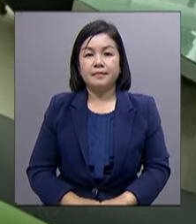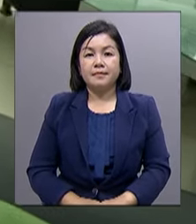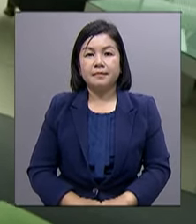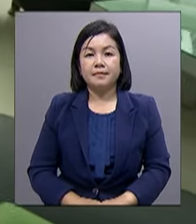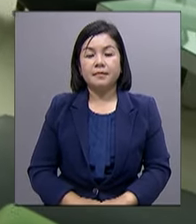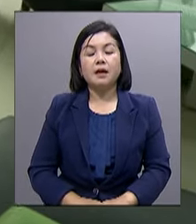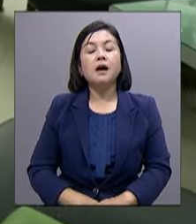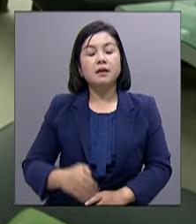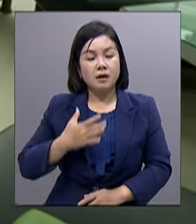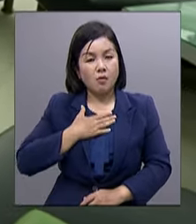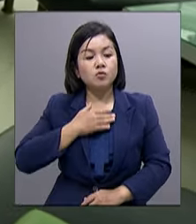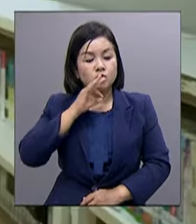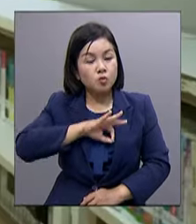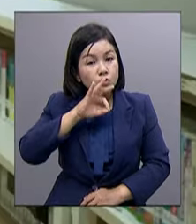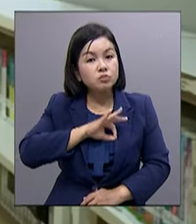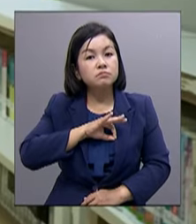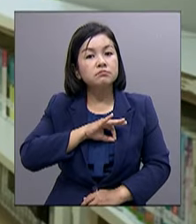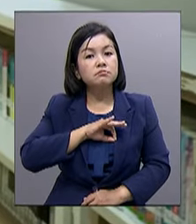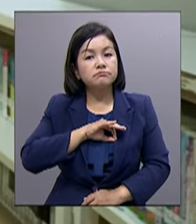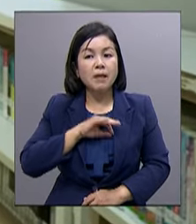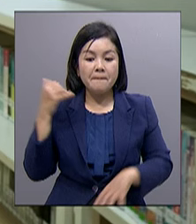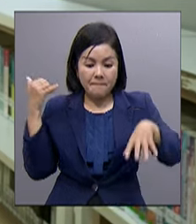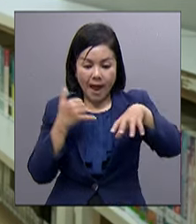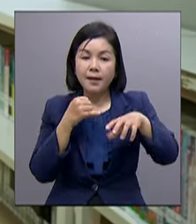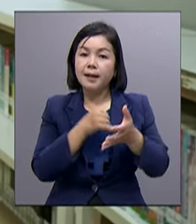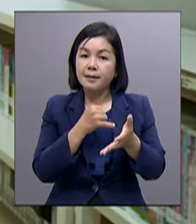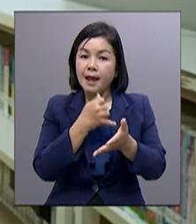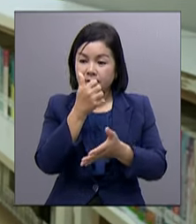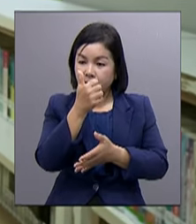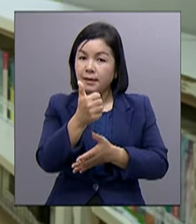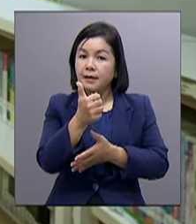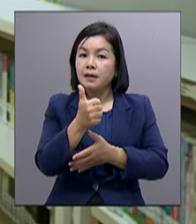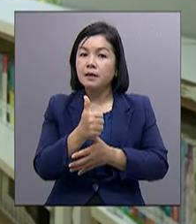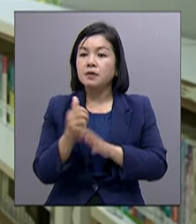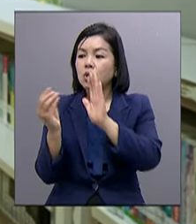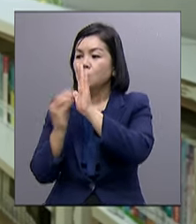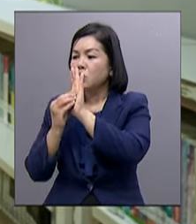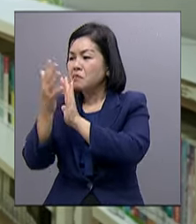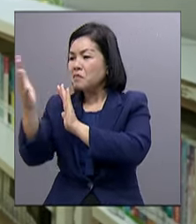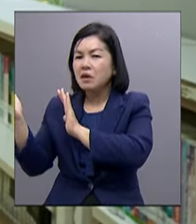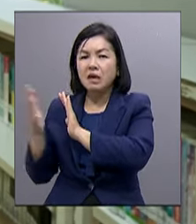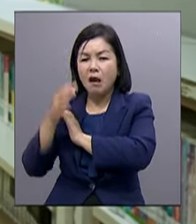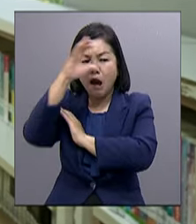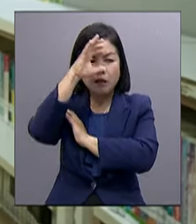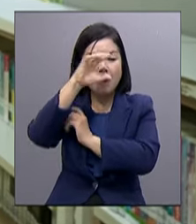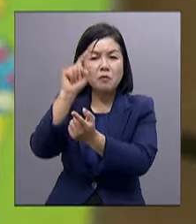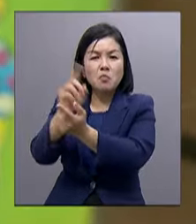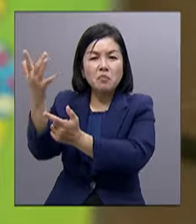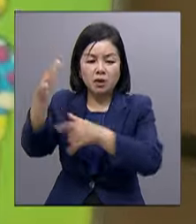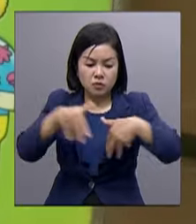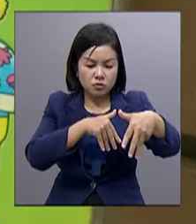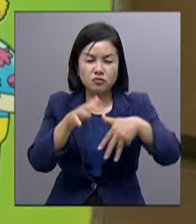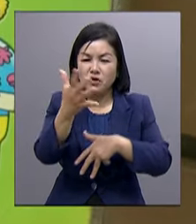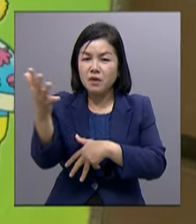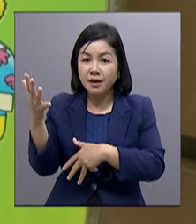รู้สึกว่าสะดวกครับเพราะว่าห้องสมุดในกรุงเทพค่อนข้างหายากครับบริเวณแบบชุมชนอะไรประมาณนี้ครับ